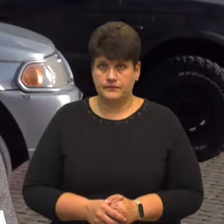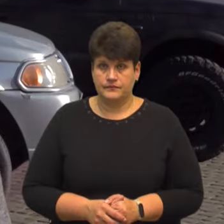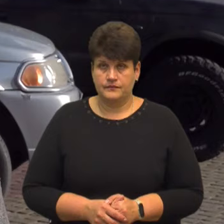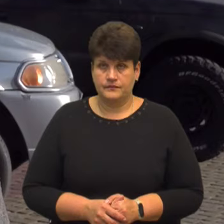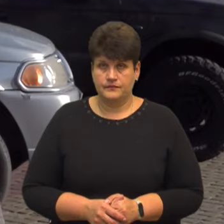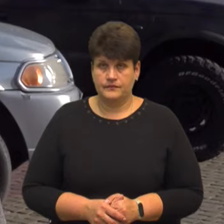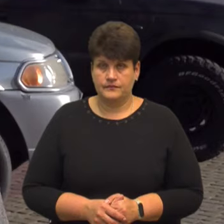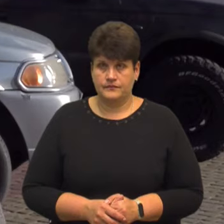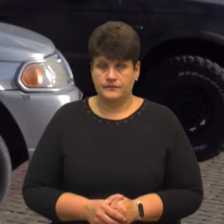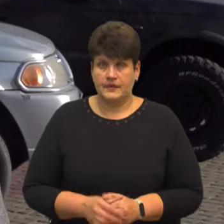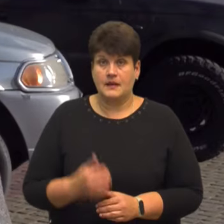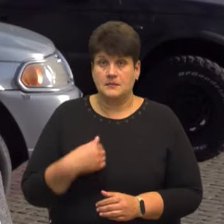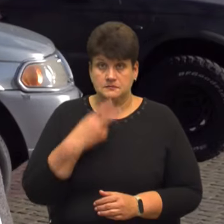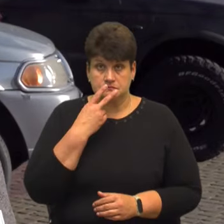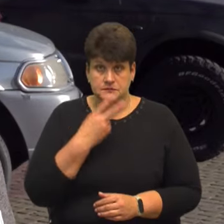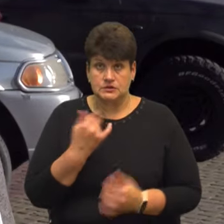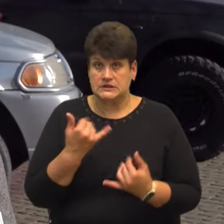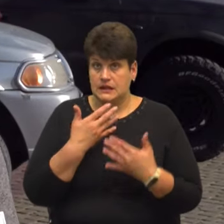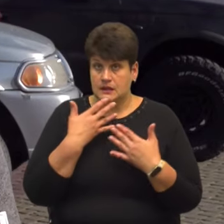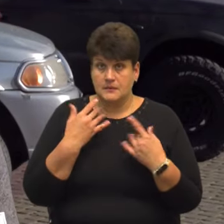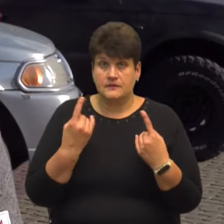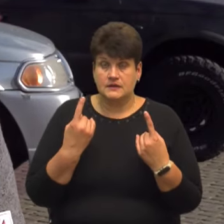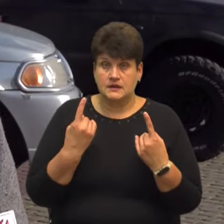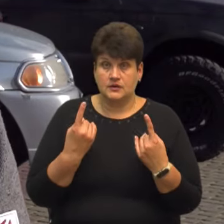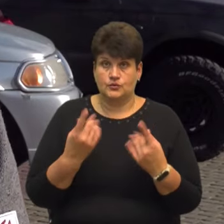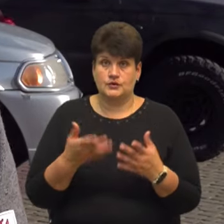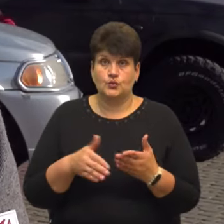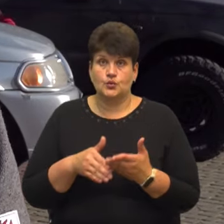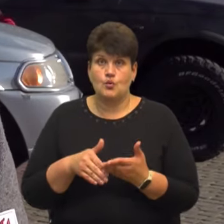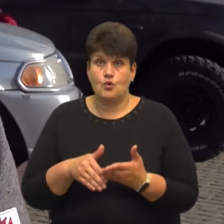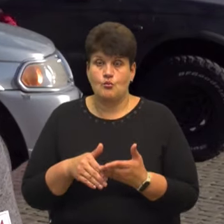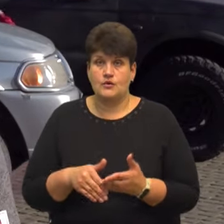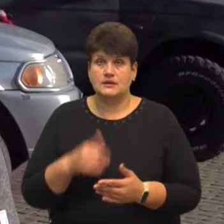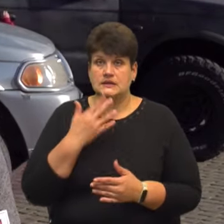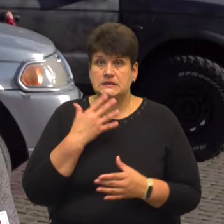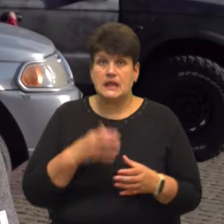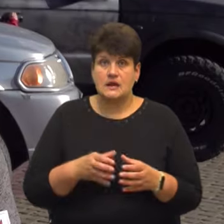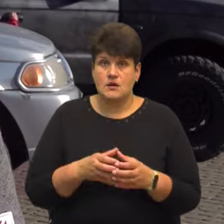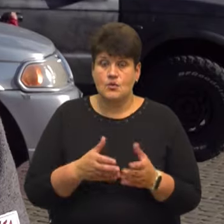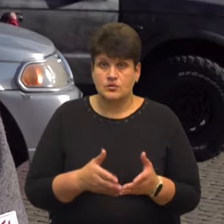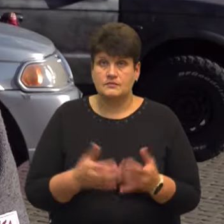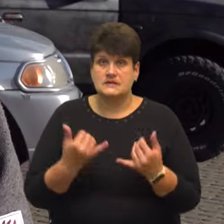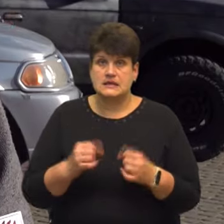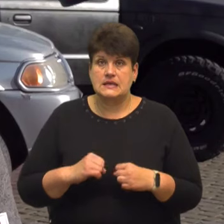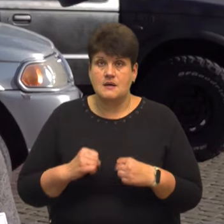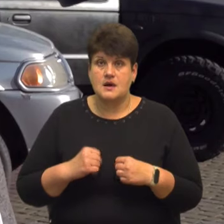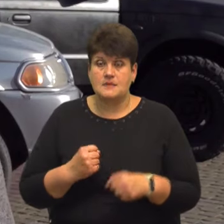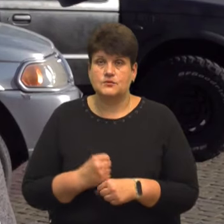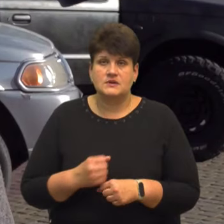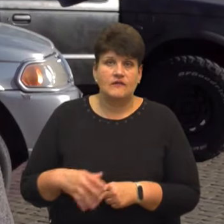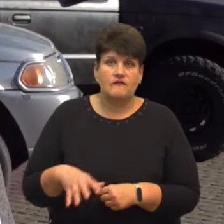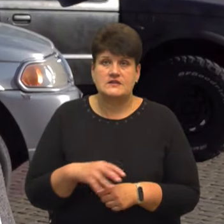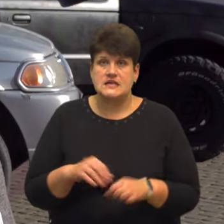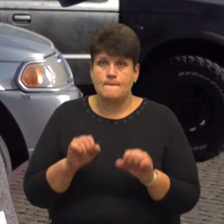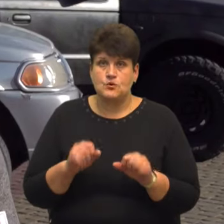передову Ми помітили що зараз немає такої великої концентрації допомоги на Інтернаціональний Легіон ми зараз намагаємося зробити все можливе